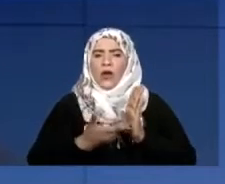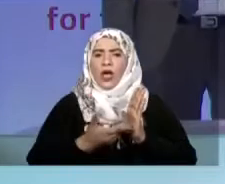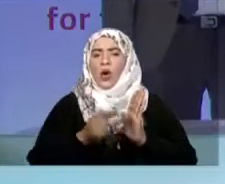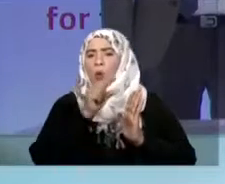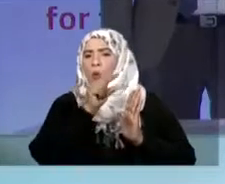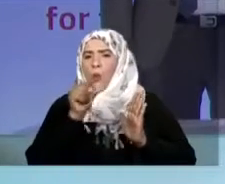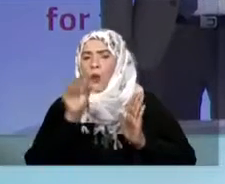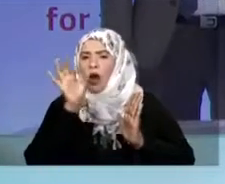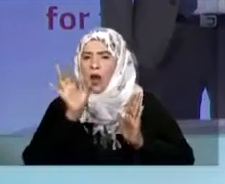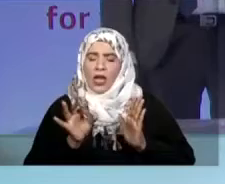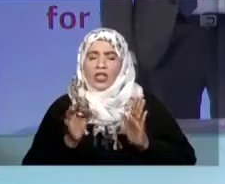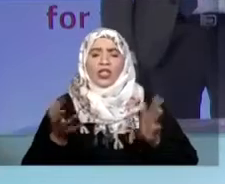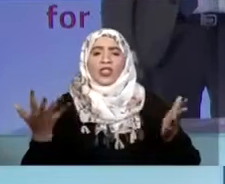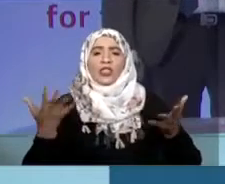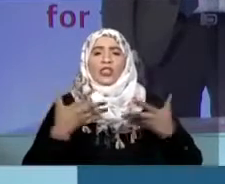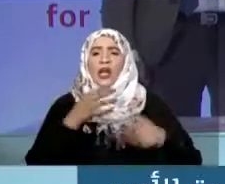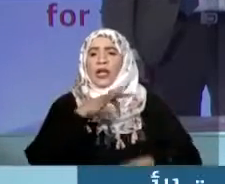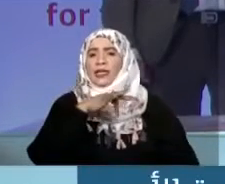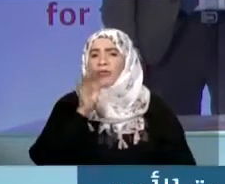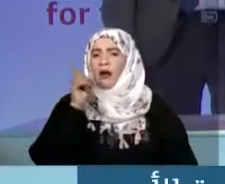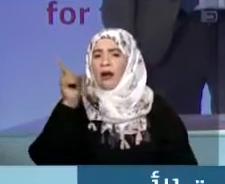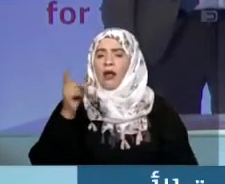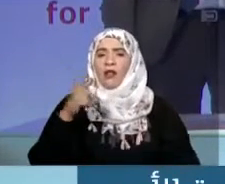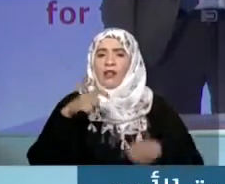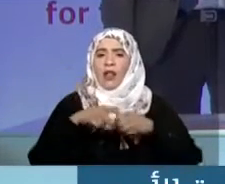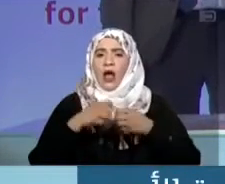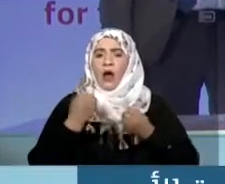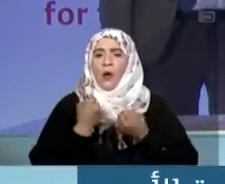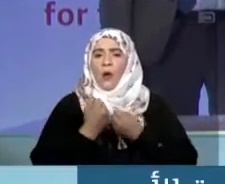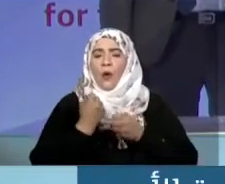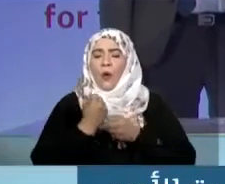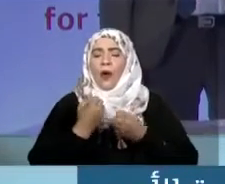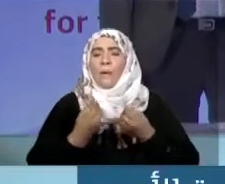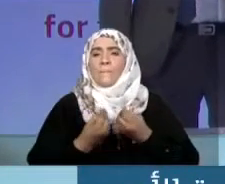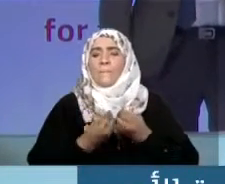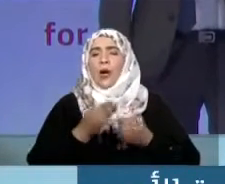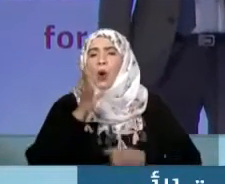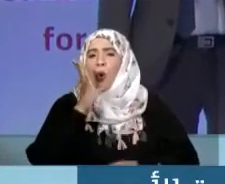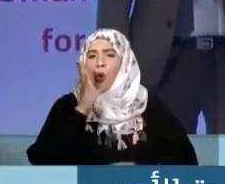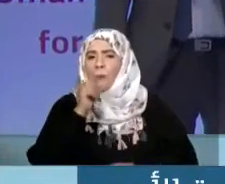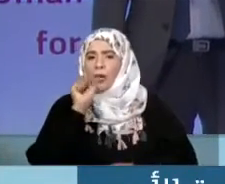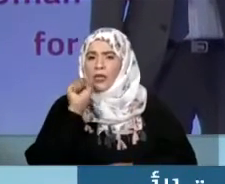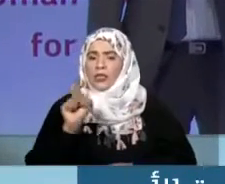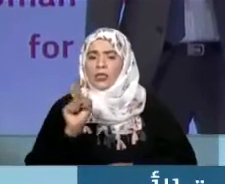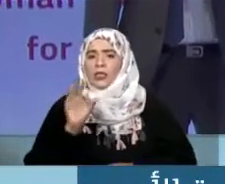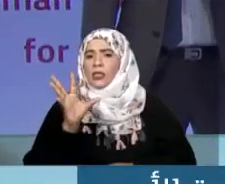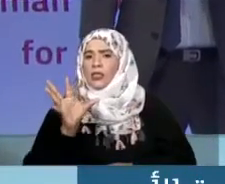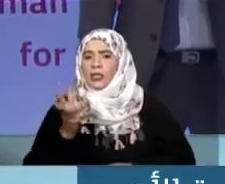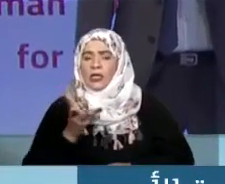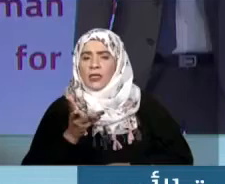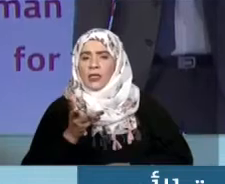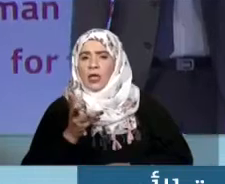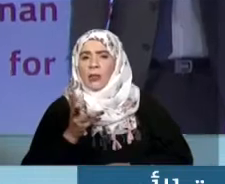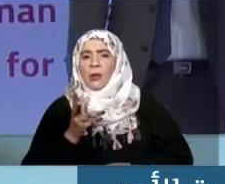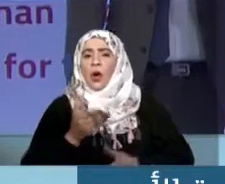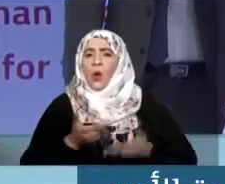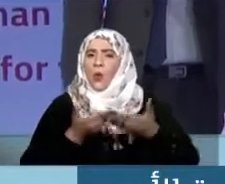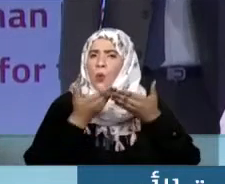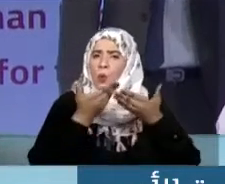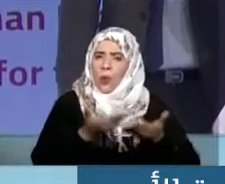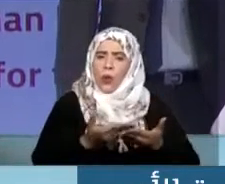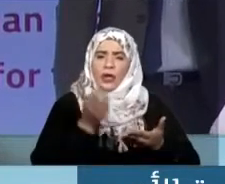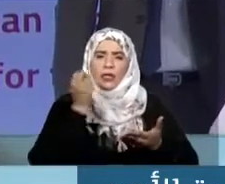توجه التزام شركة تالف التي تعمل معنا في الهيئة من خلال برنامج توازن الذي يعرف عالميا بالأوفست، لتقديم